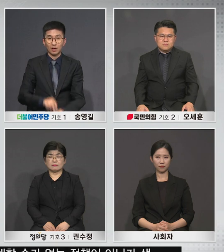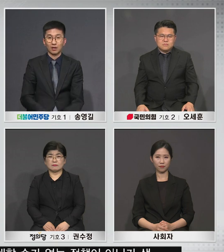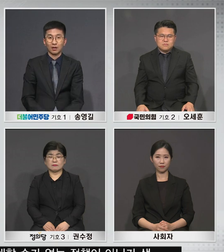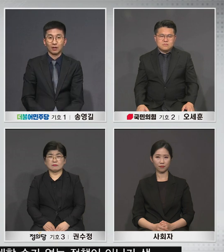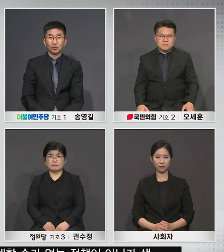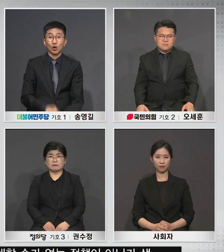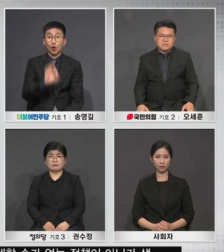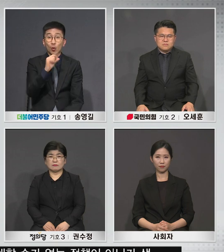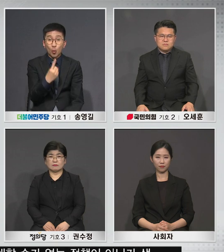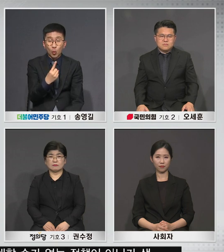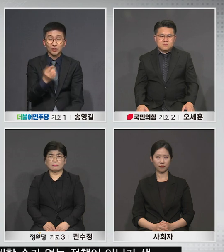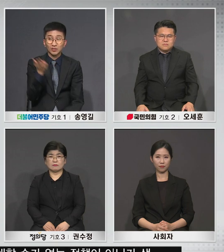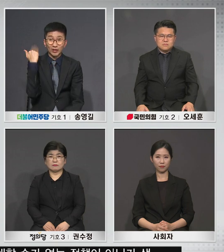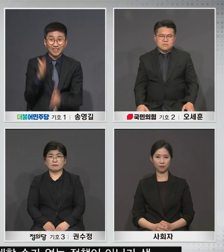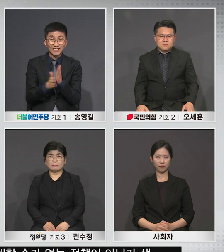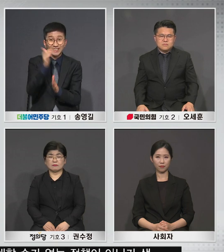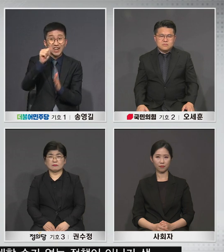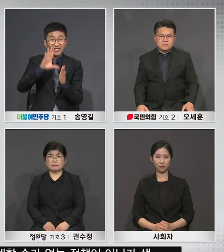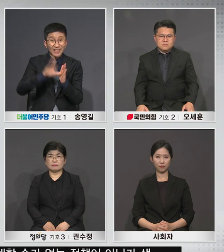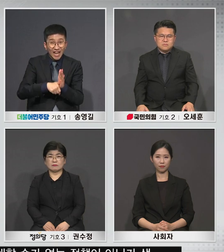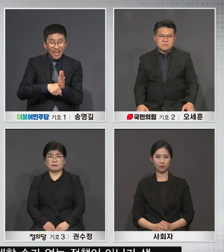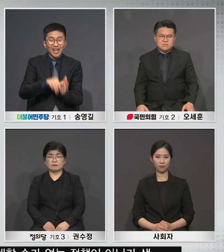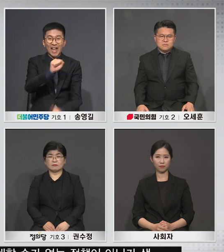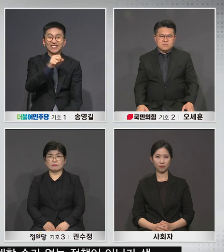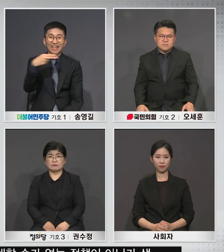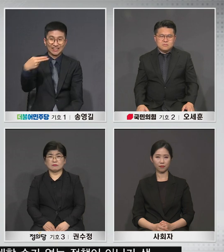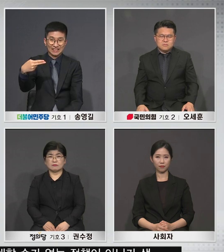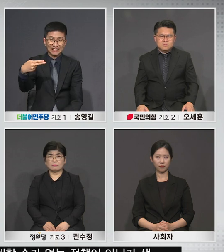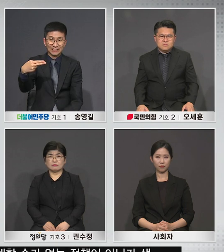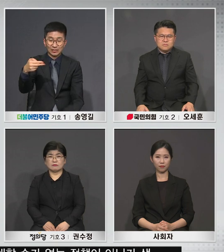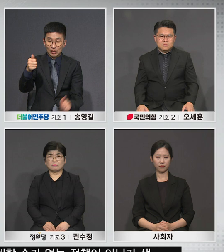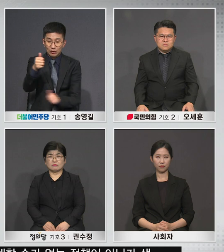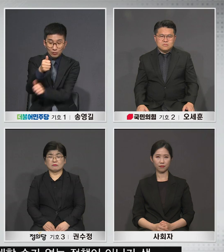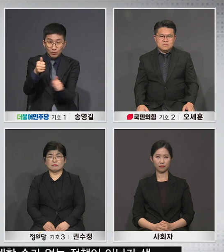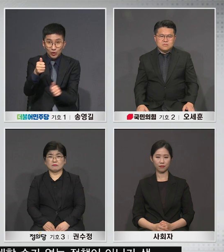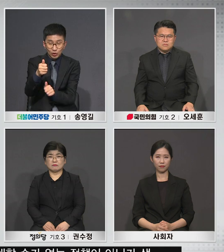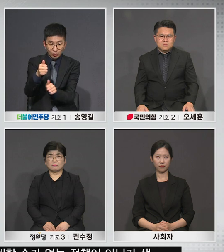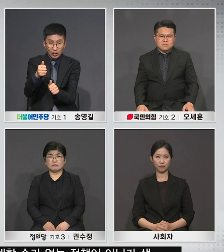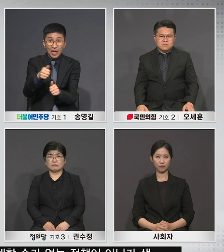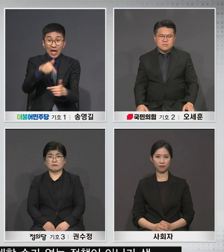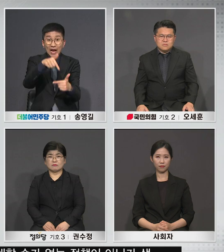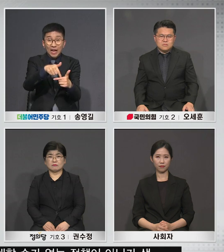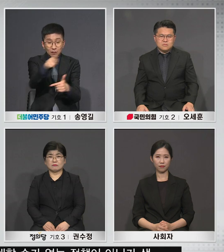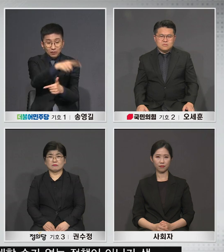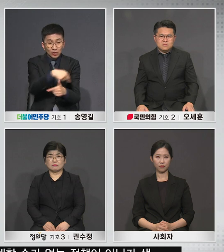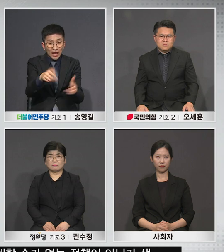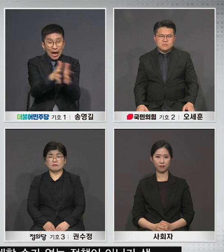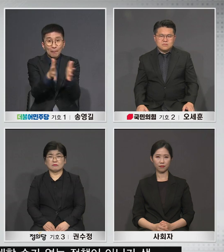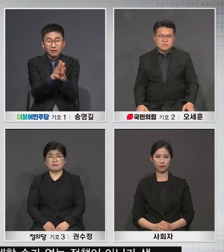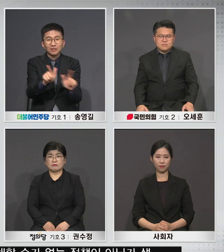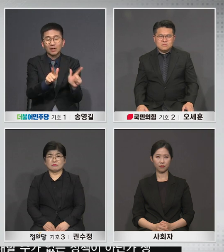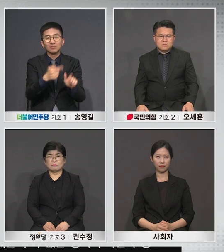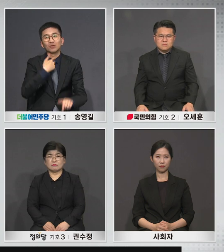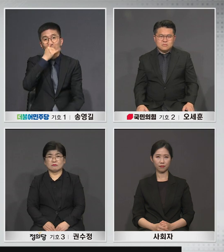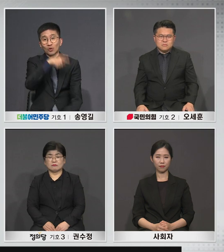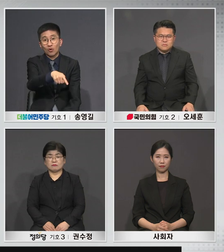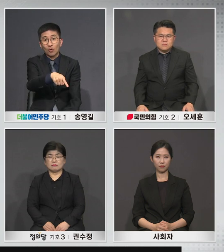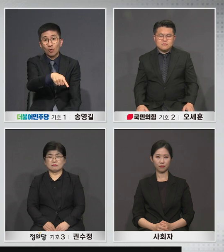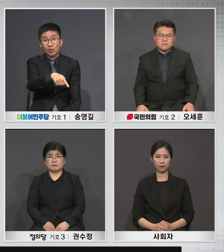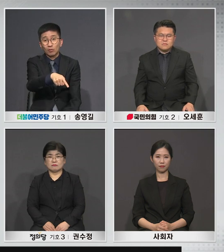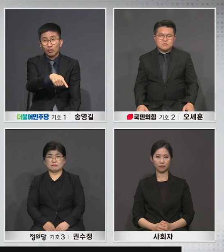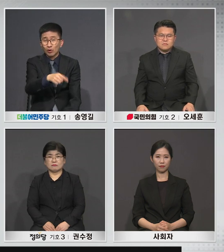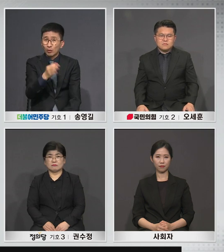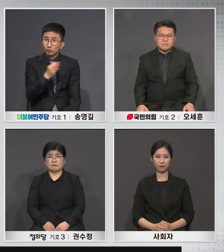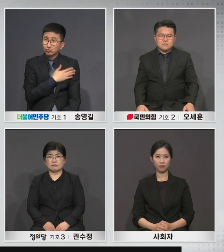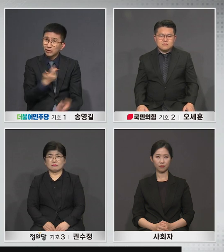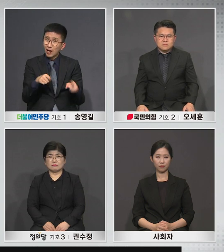시절에 SH 공사 간부도 강남에 40평짜리 시프트에 살고 있다는데 이게 과연 약자화의 동행이 맞습니까? 그러니까 이게 부자화의